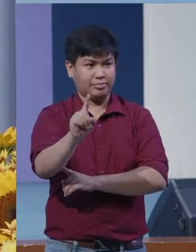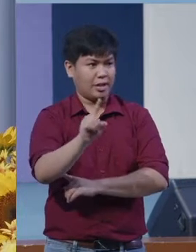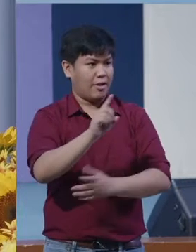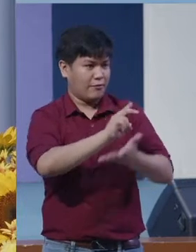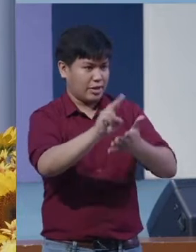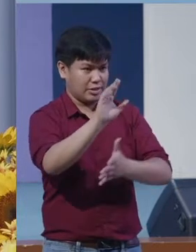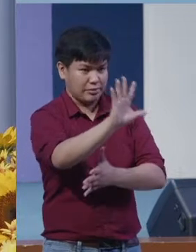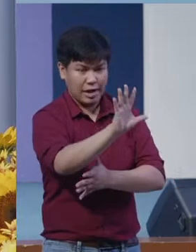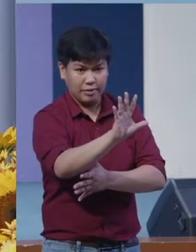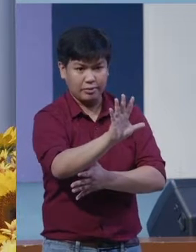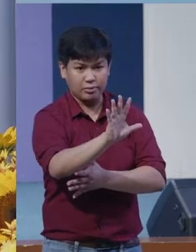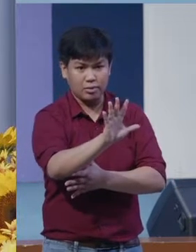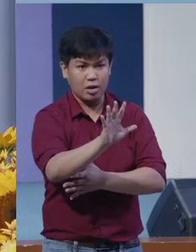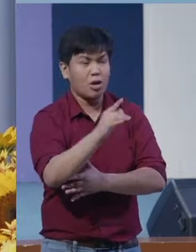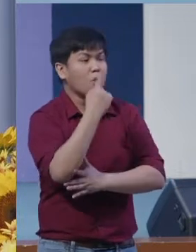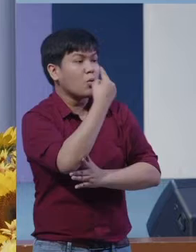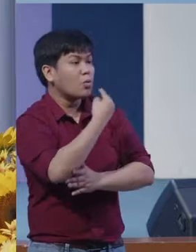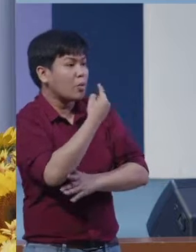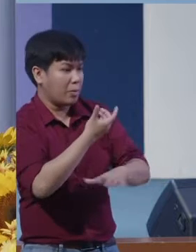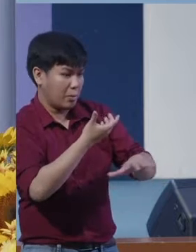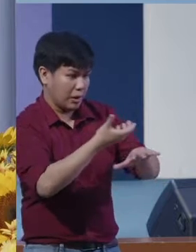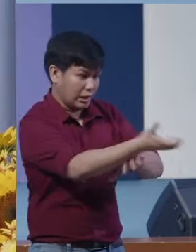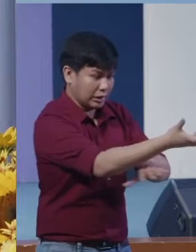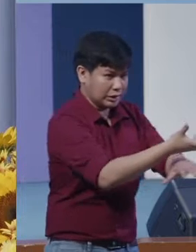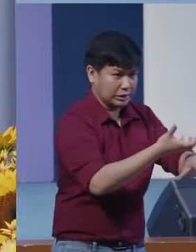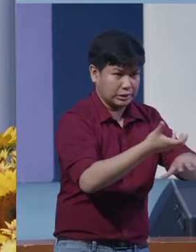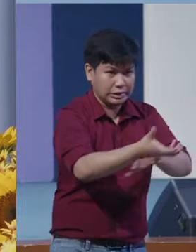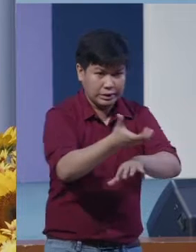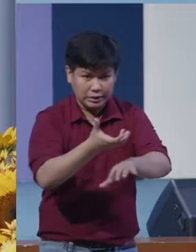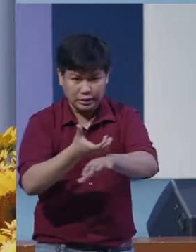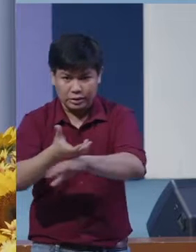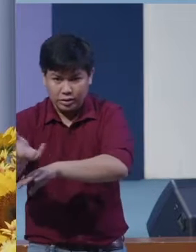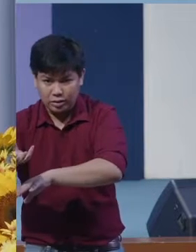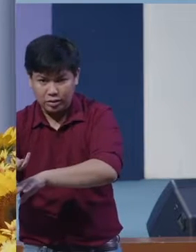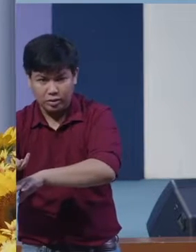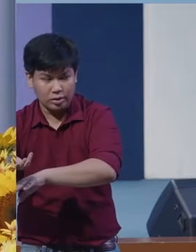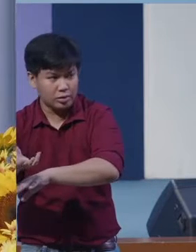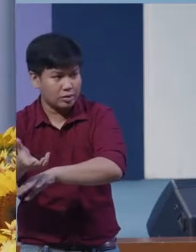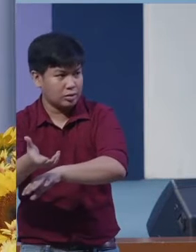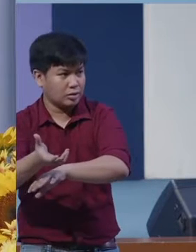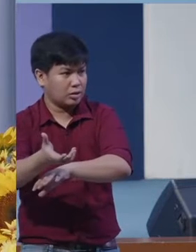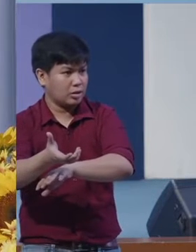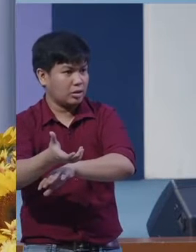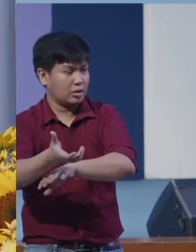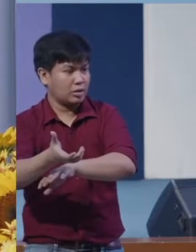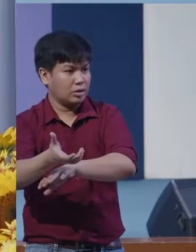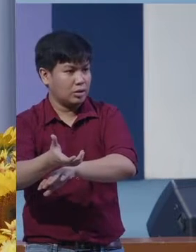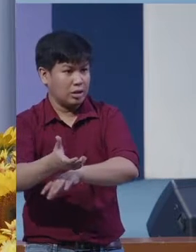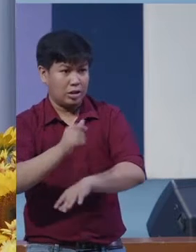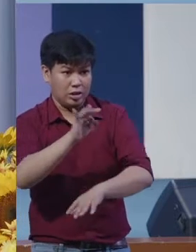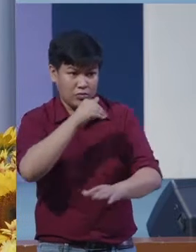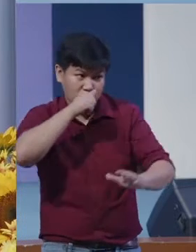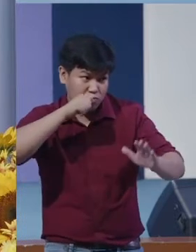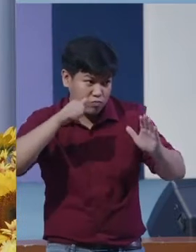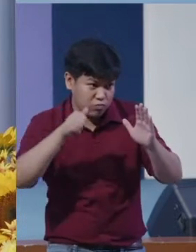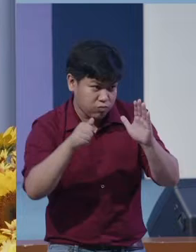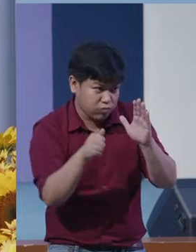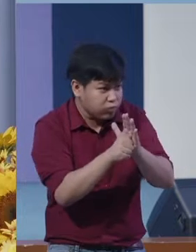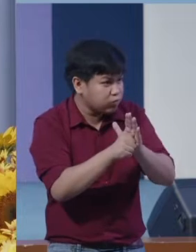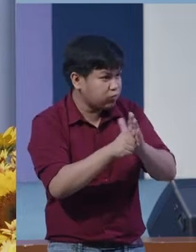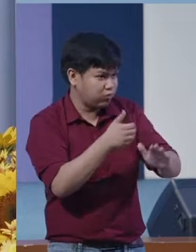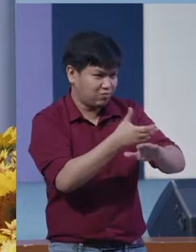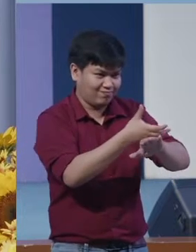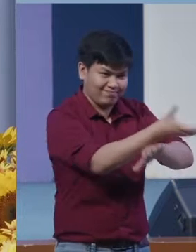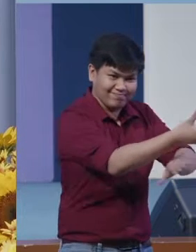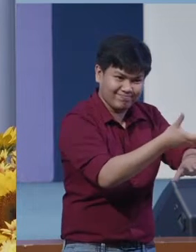verse 5. Whoever slanders his neighbor secretly, ito hindi parinig, secretly. Ito yung